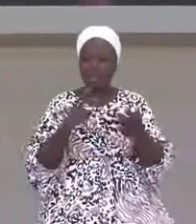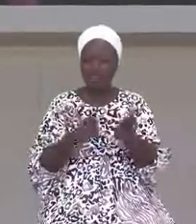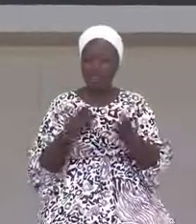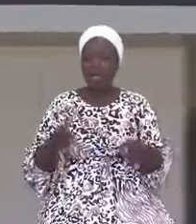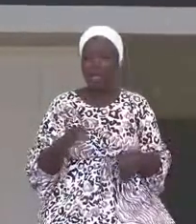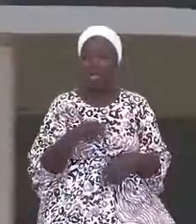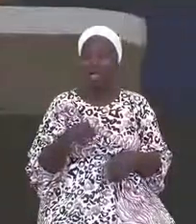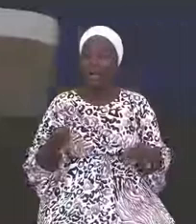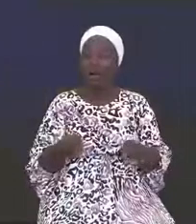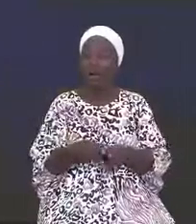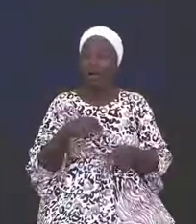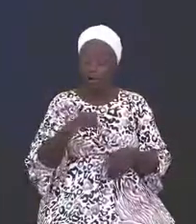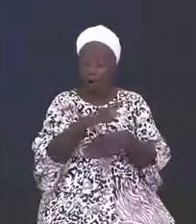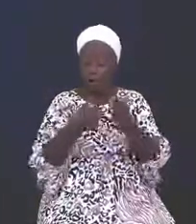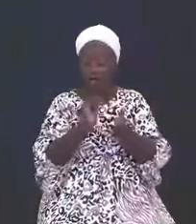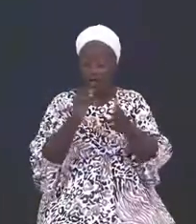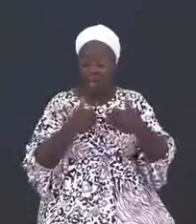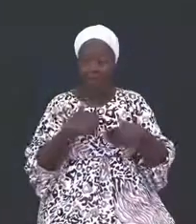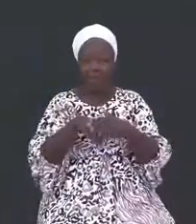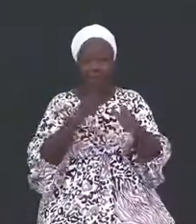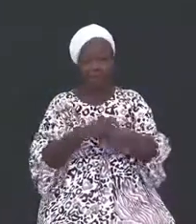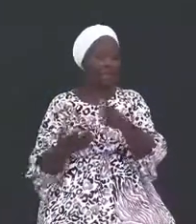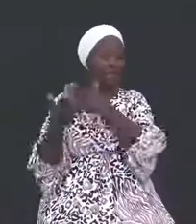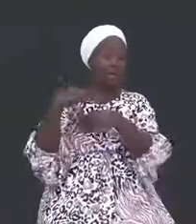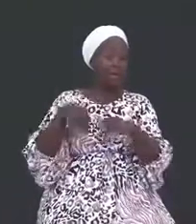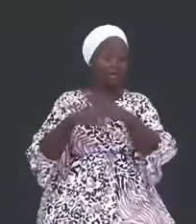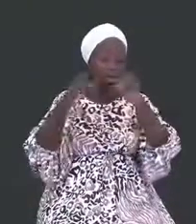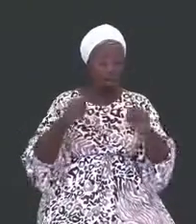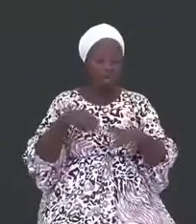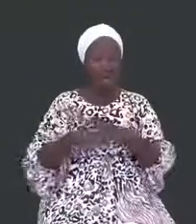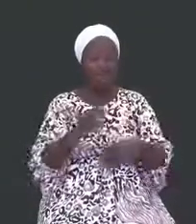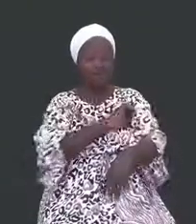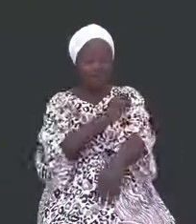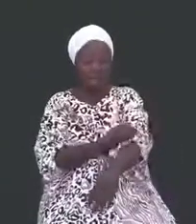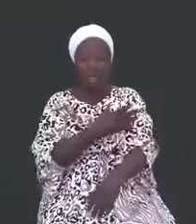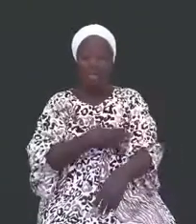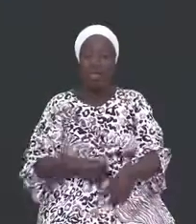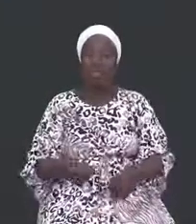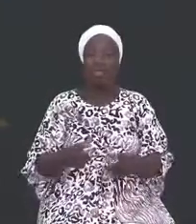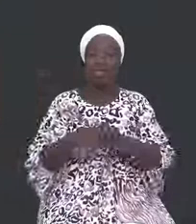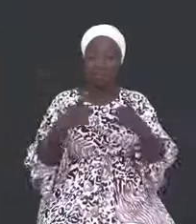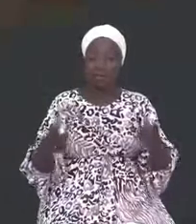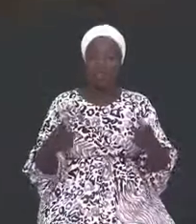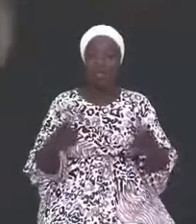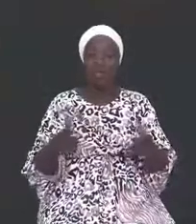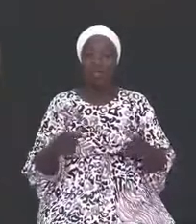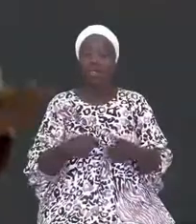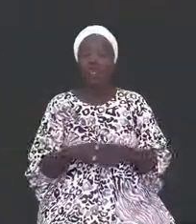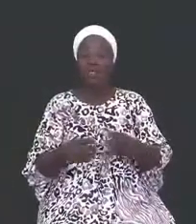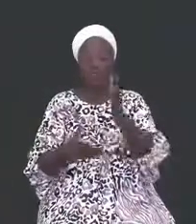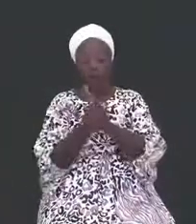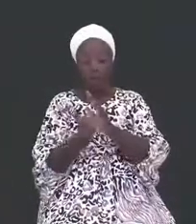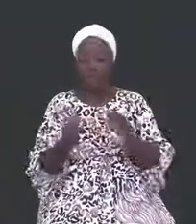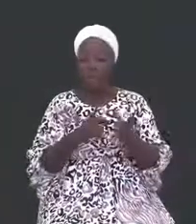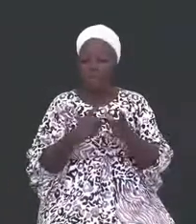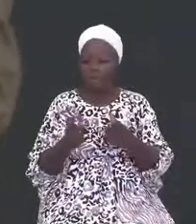que j'avais possédé par le passé, la force, la puissance, la capacité, les aptitudes. Si j'ai le